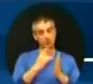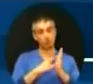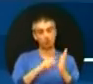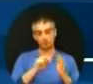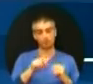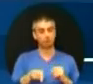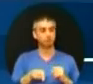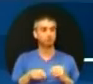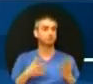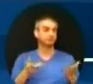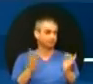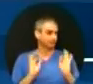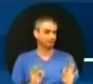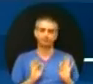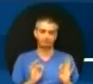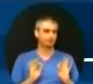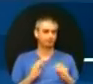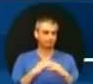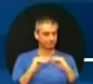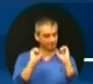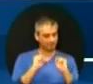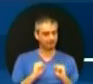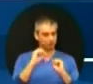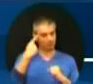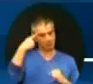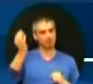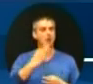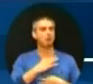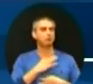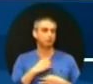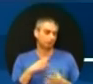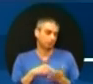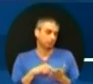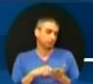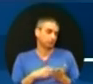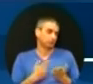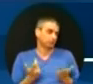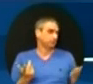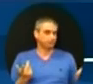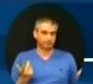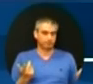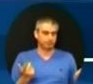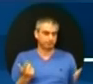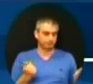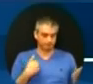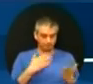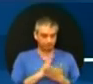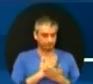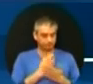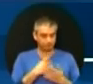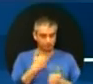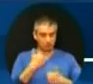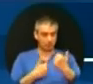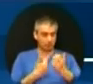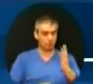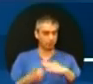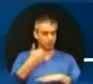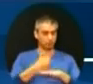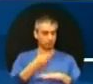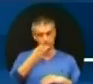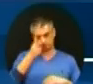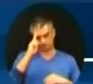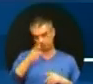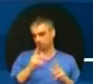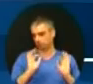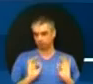הזה, ושזה באמת הבסיס של האידיאולוגיה שלי. ולכן ההליכה שלי, ההחלטה שלי להתמודד על רשות ההסתדרות